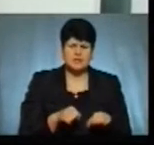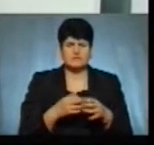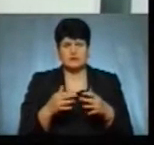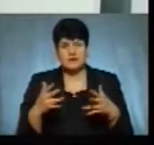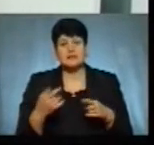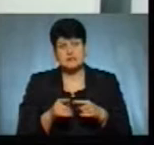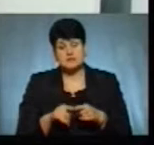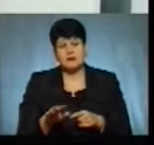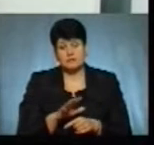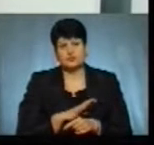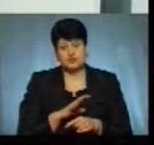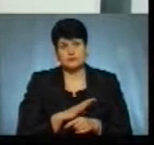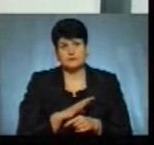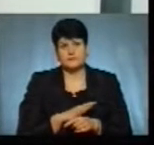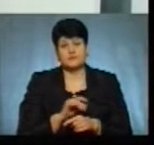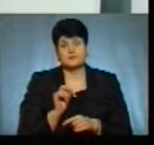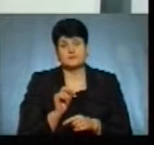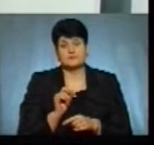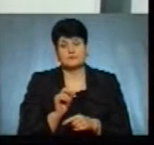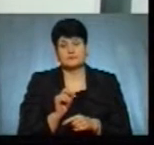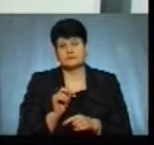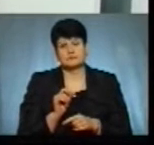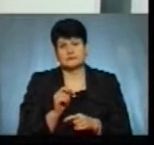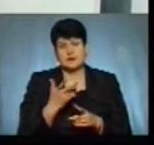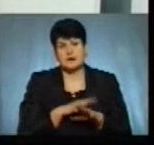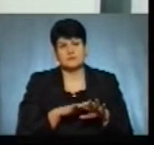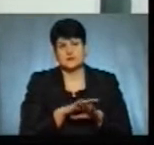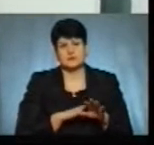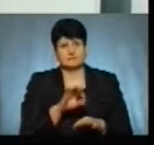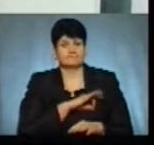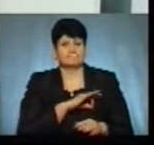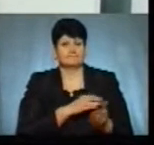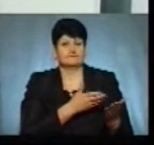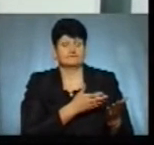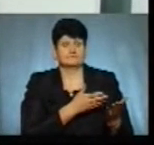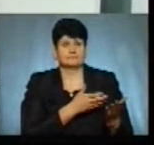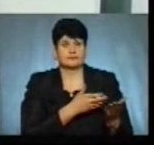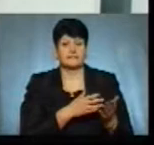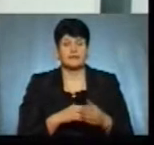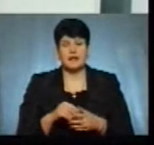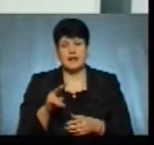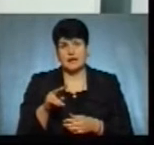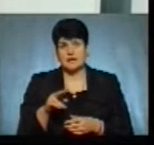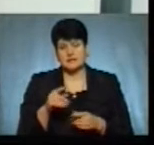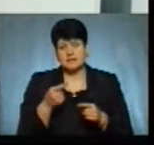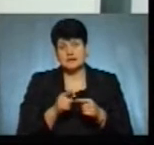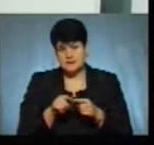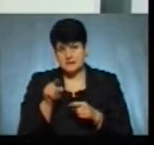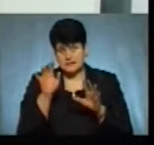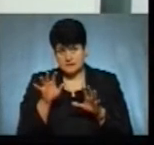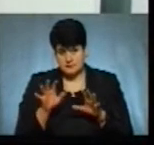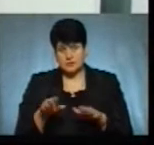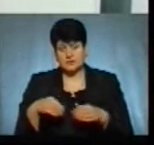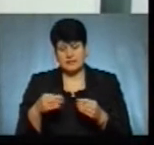що це був золота акція для чорного ринку. Обсяги операцій на ньому суттєво зросли. Лібералізація однозначно призведе до зменшення